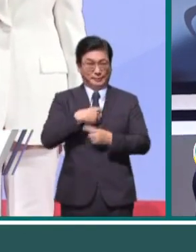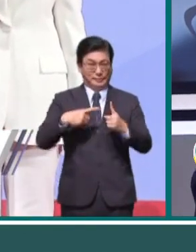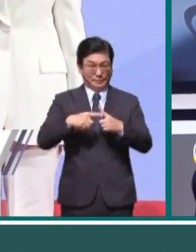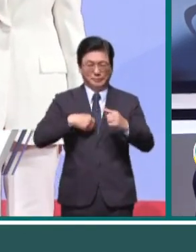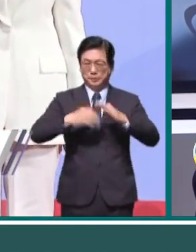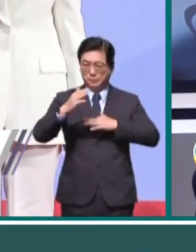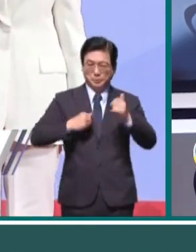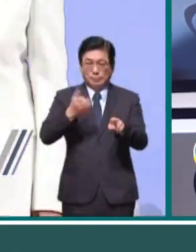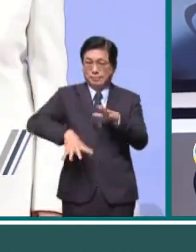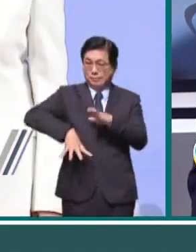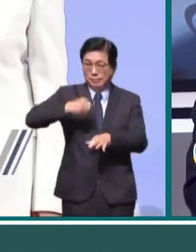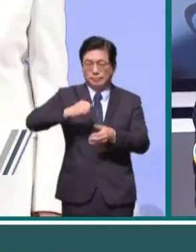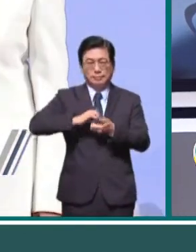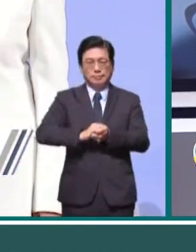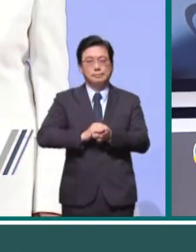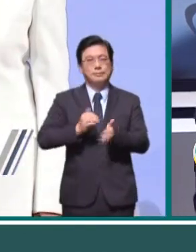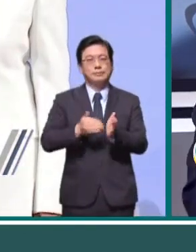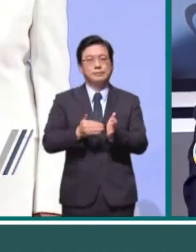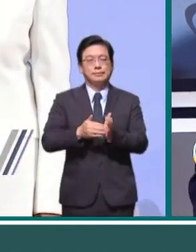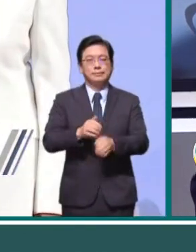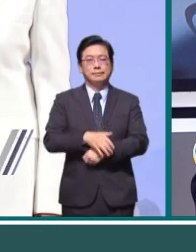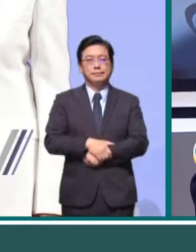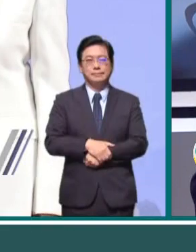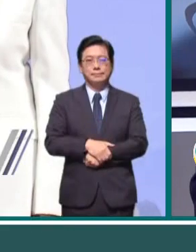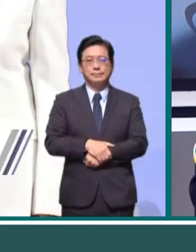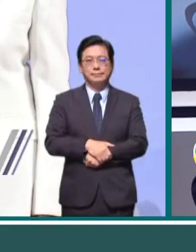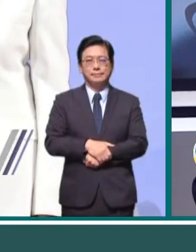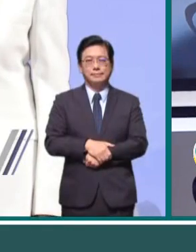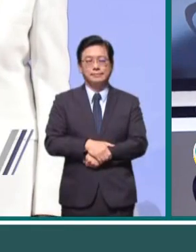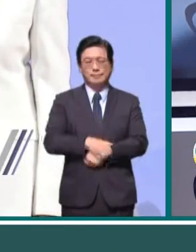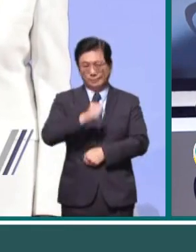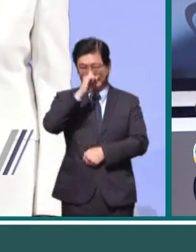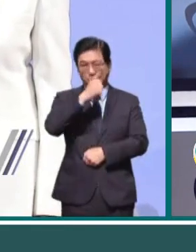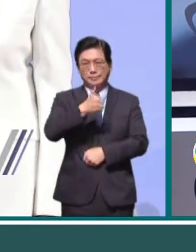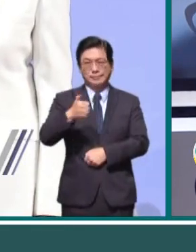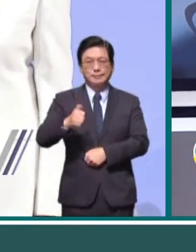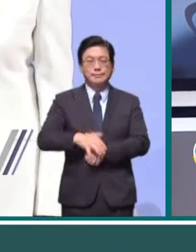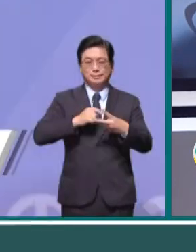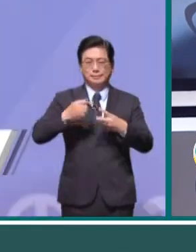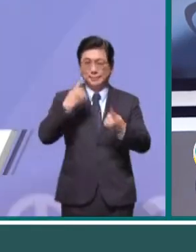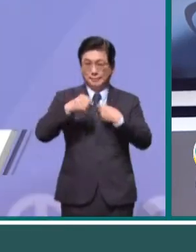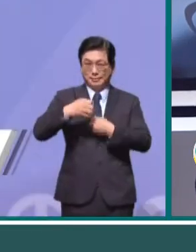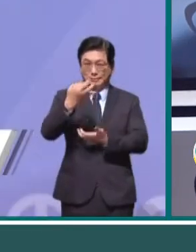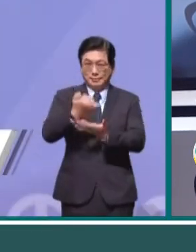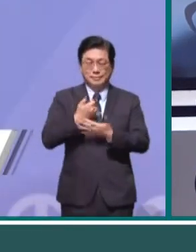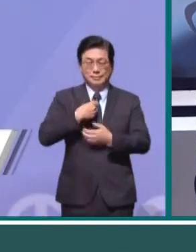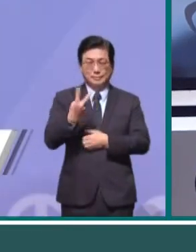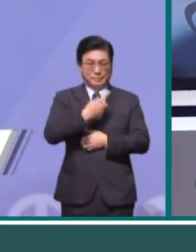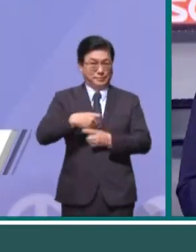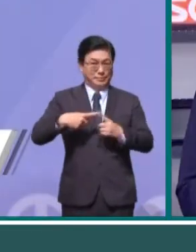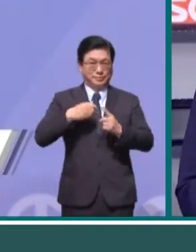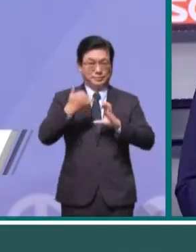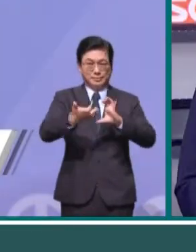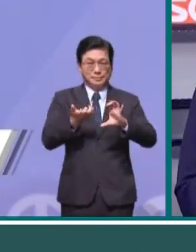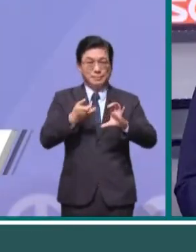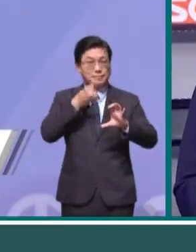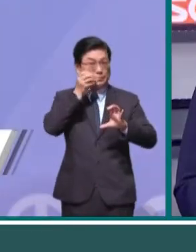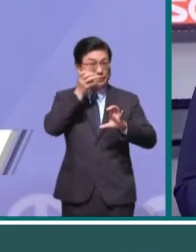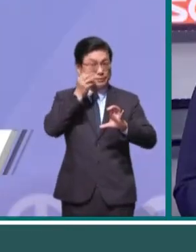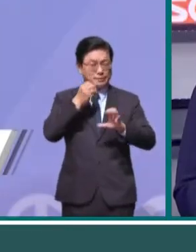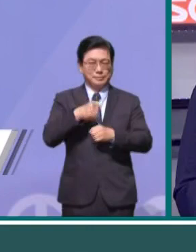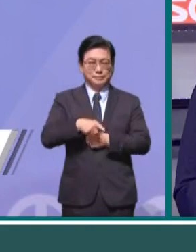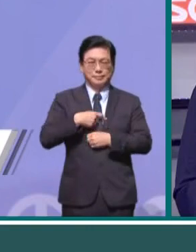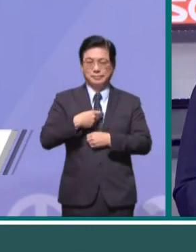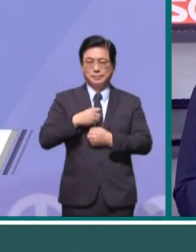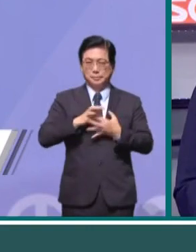呢？那蒋万安果然不如。外界所料，就是不断的在讲疫苗、讲高端。我们现在选的是台北市长，